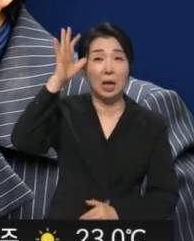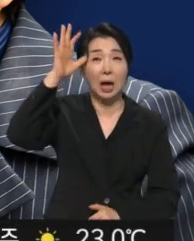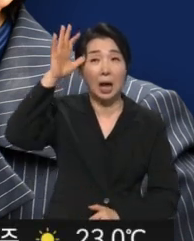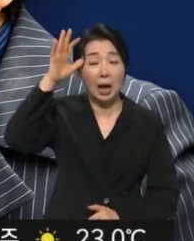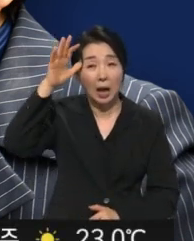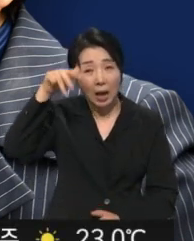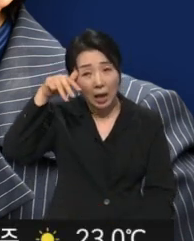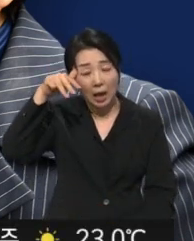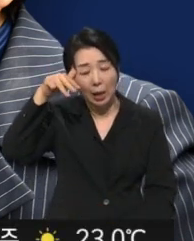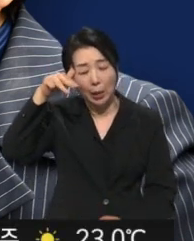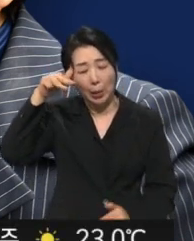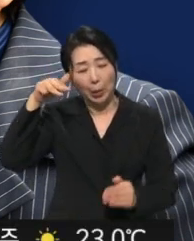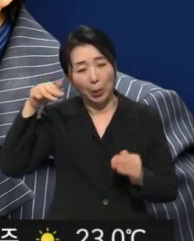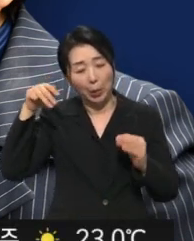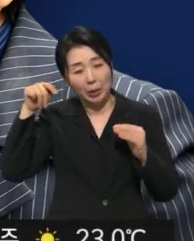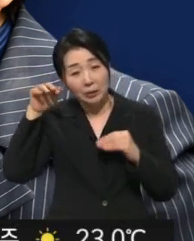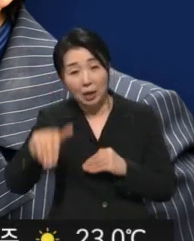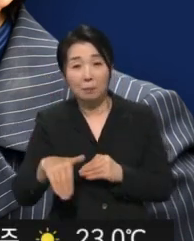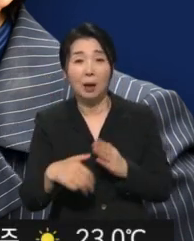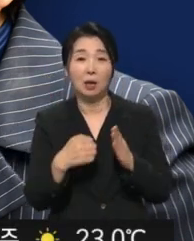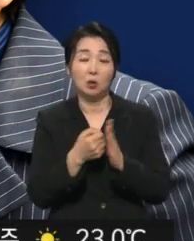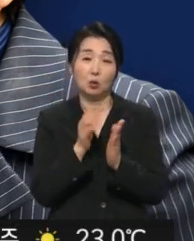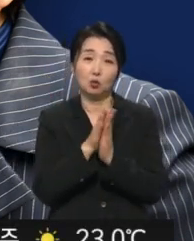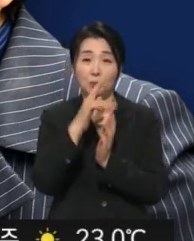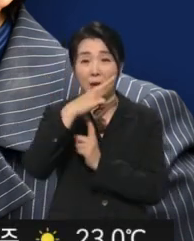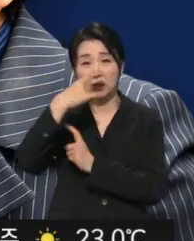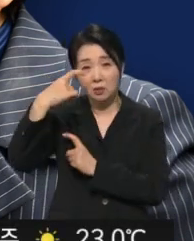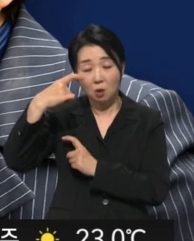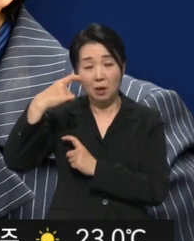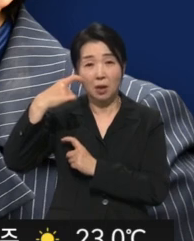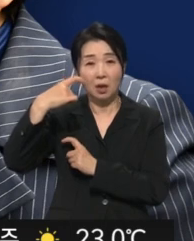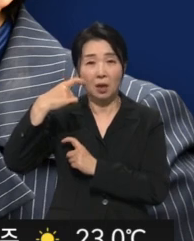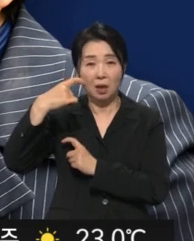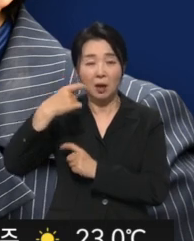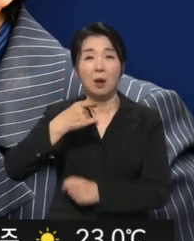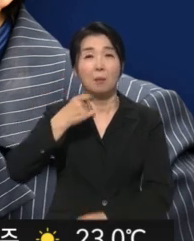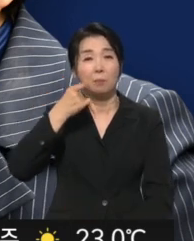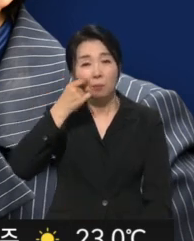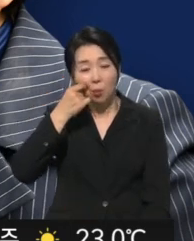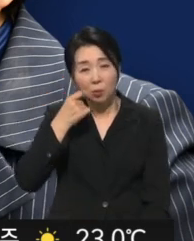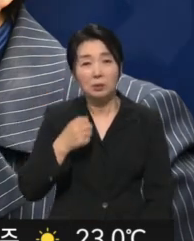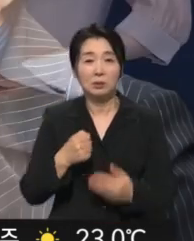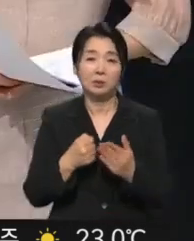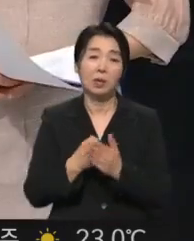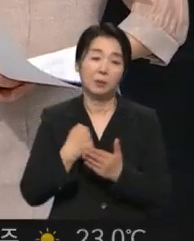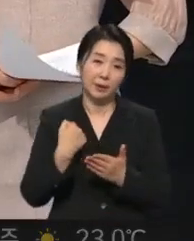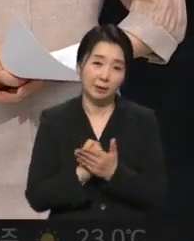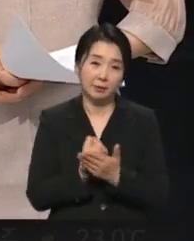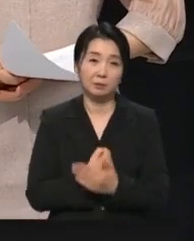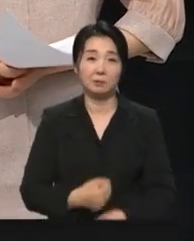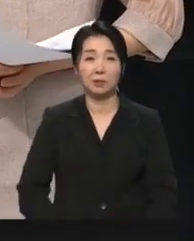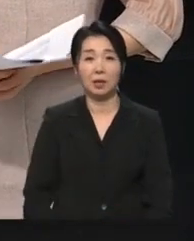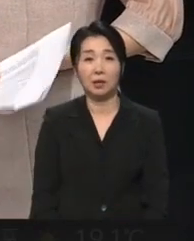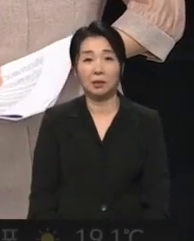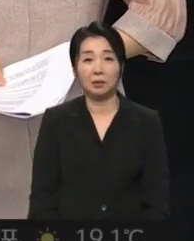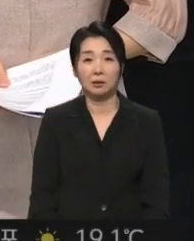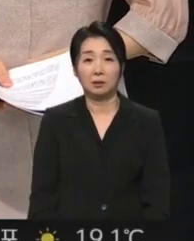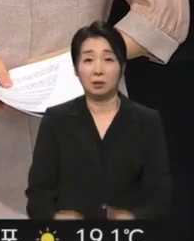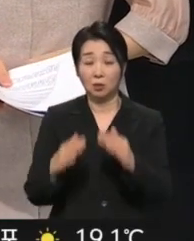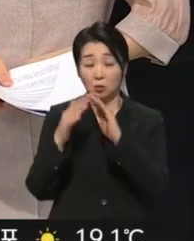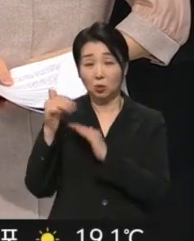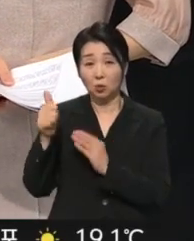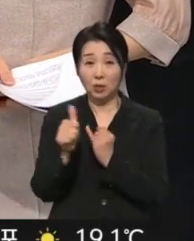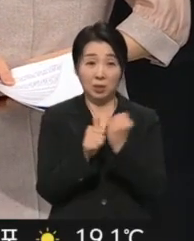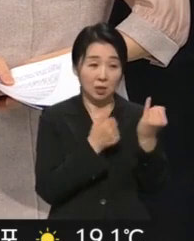나빠져 출판 기념회를 갖지 못한 점은 천추의 한으로 남습니다. 네, 하지만 전두환 씨는 이